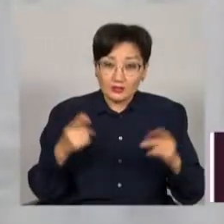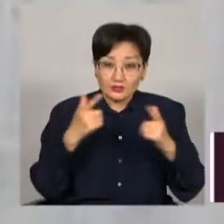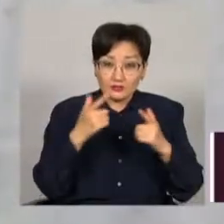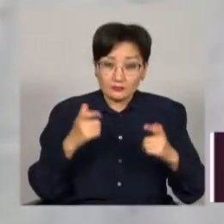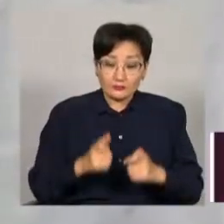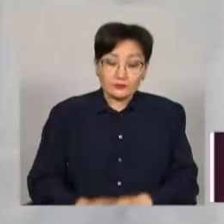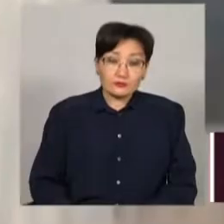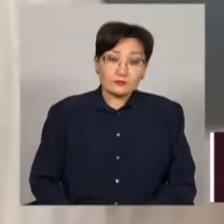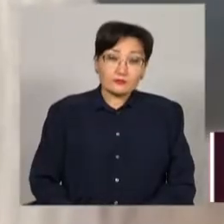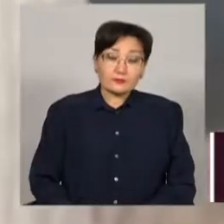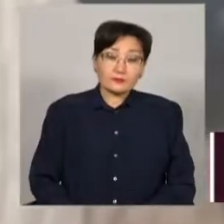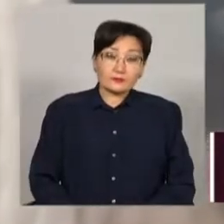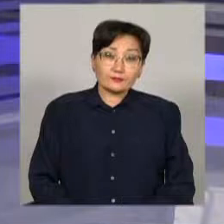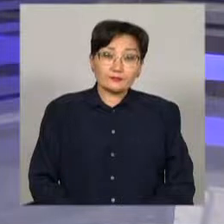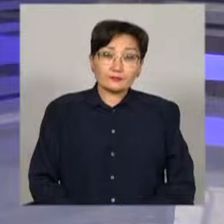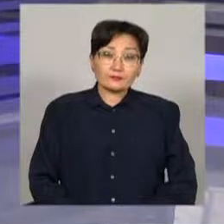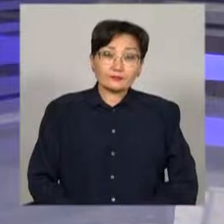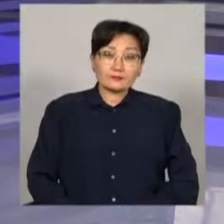салды.